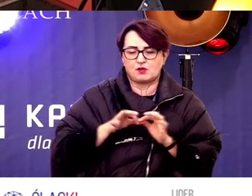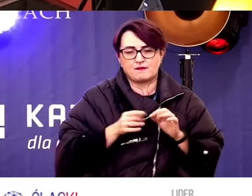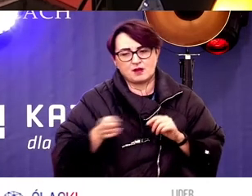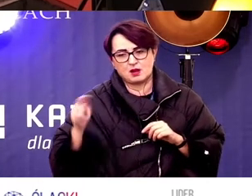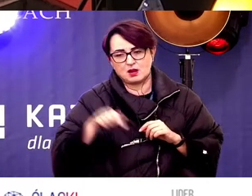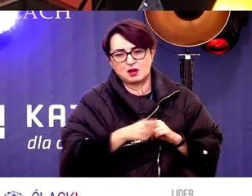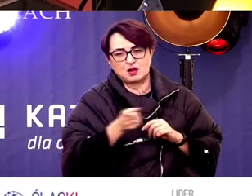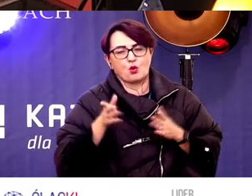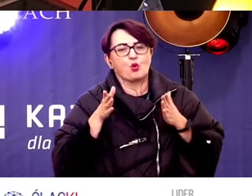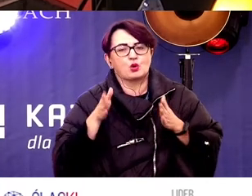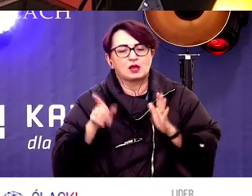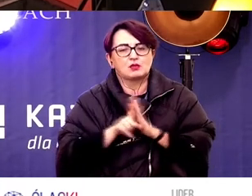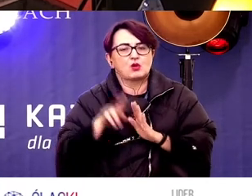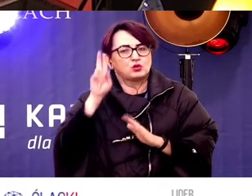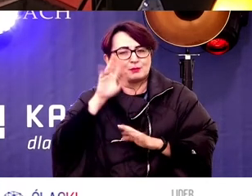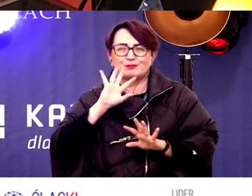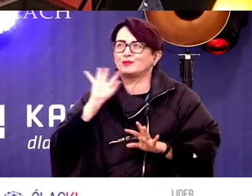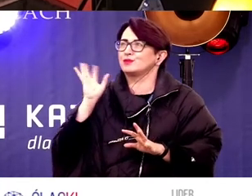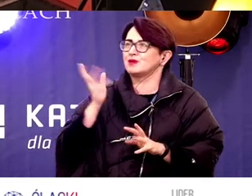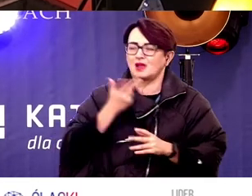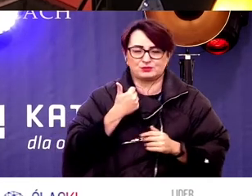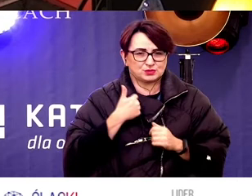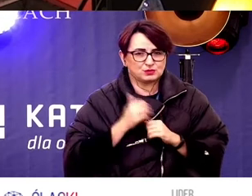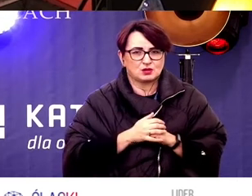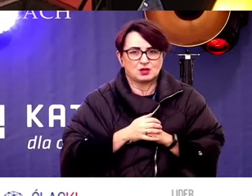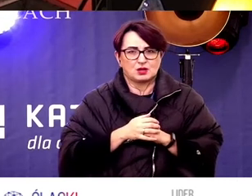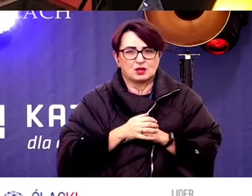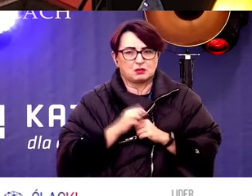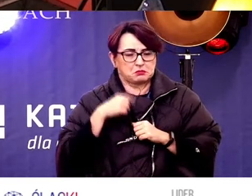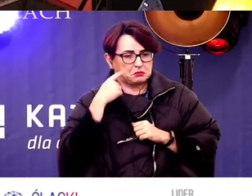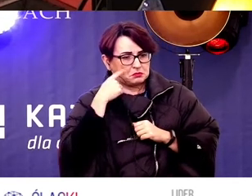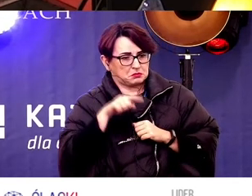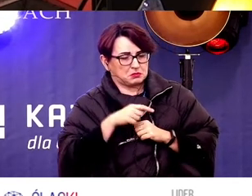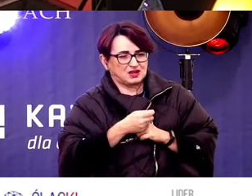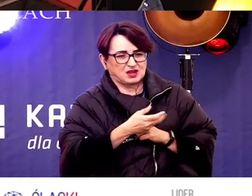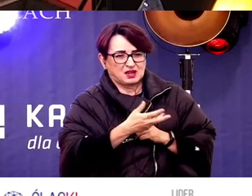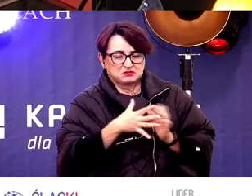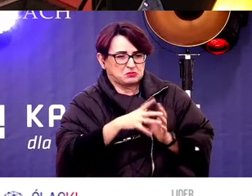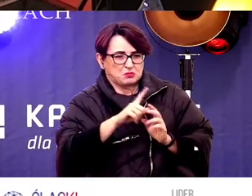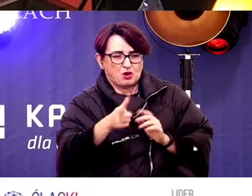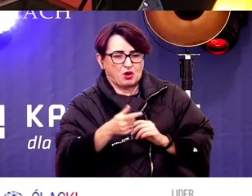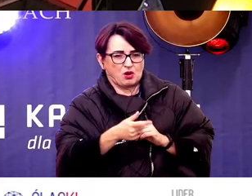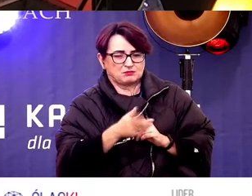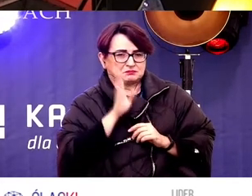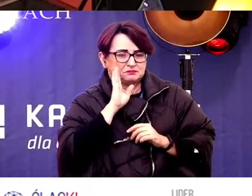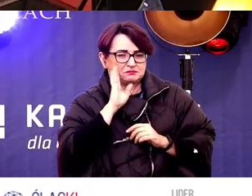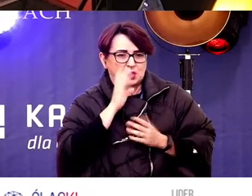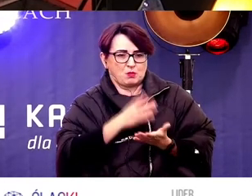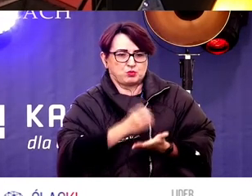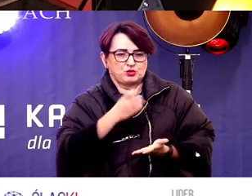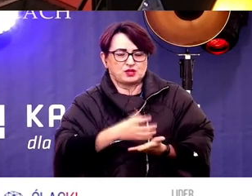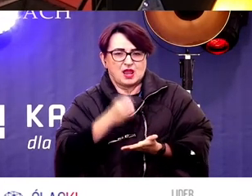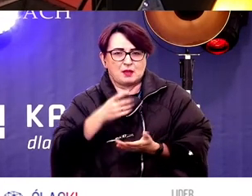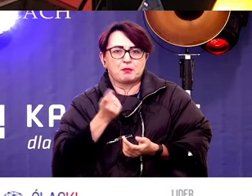krętymi korytarzami do toalety. Wszedłem, piękna toaleta zresztą. Patrzę, stoi kilkanaście takich no,